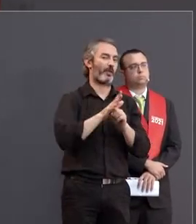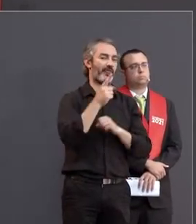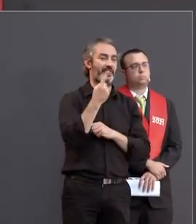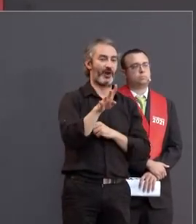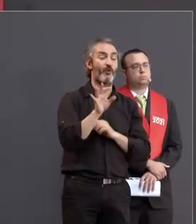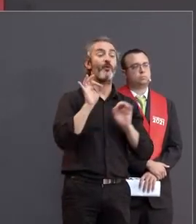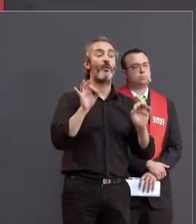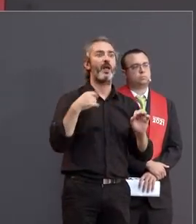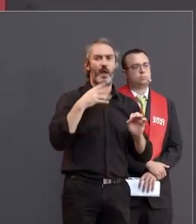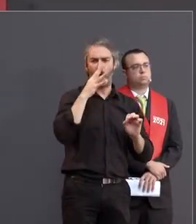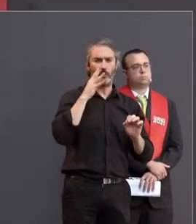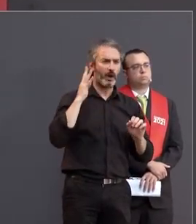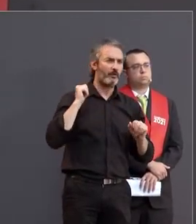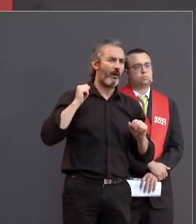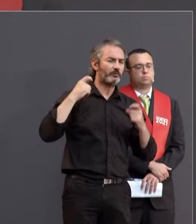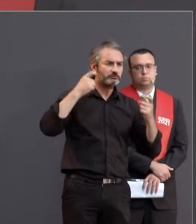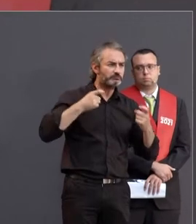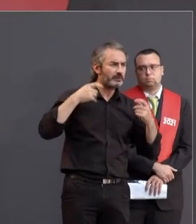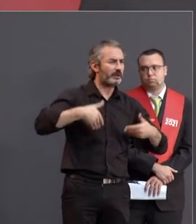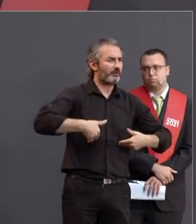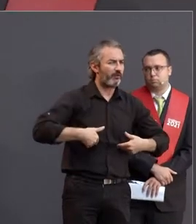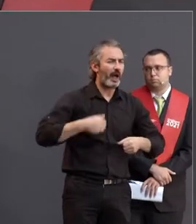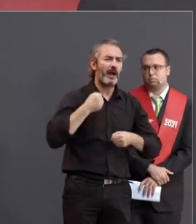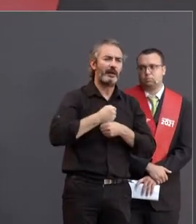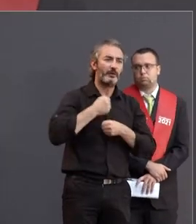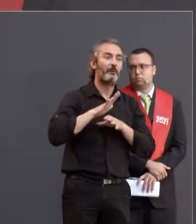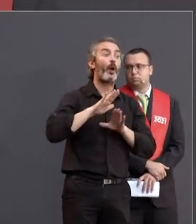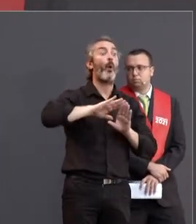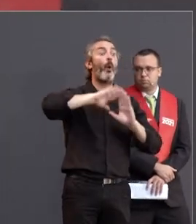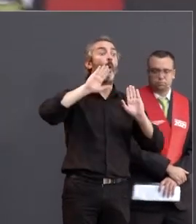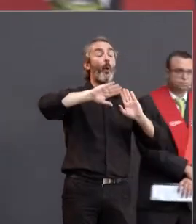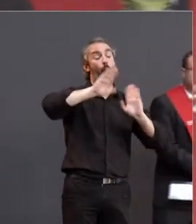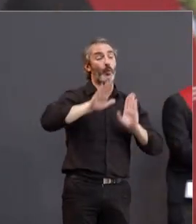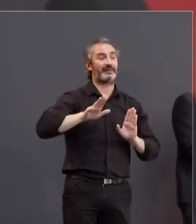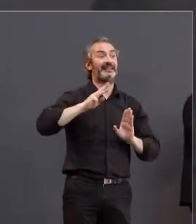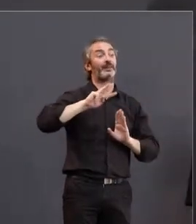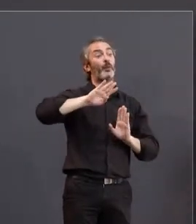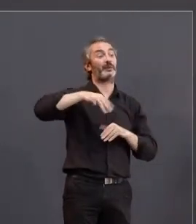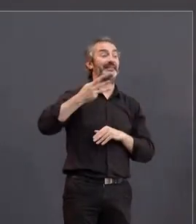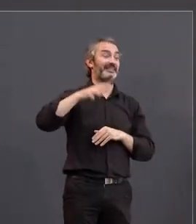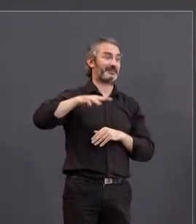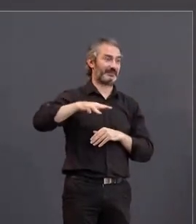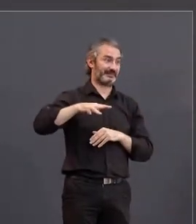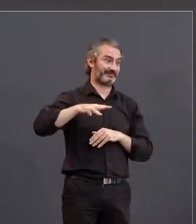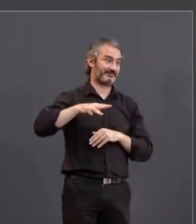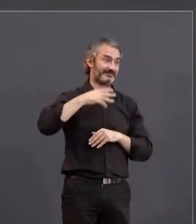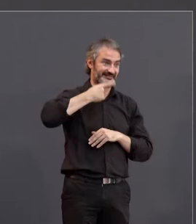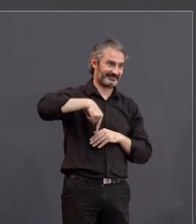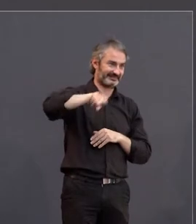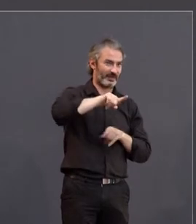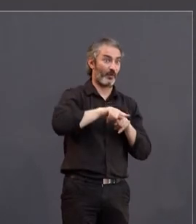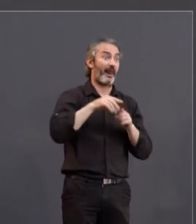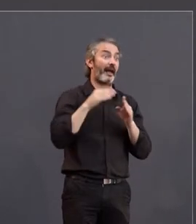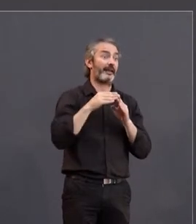de sacrifici, de treball, d'esforç, però mai oblidarem l'últim període. L'últim trimestre, com sabeu, el vam haver de passar des de